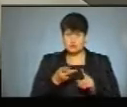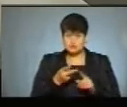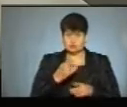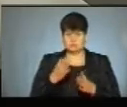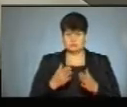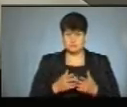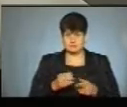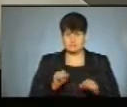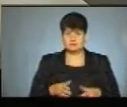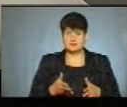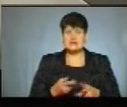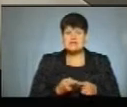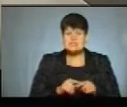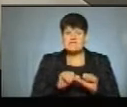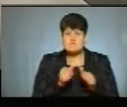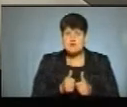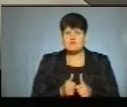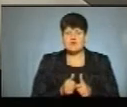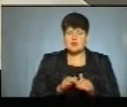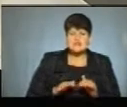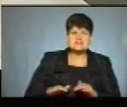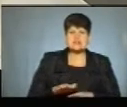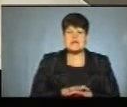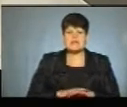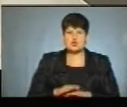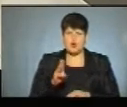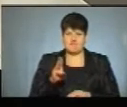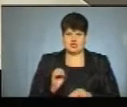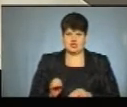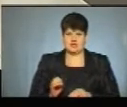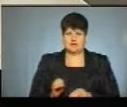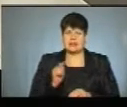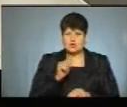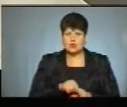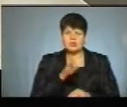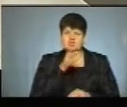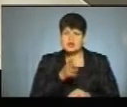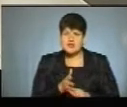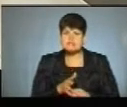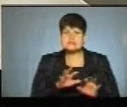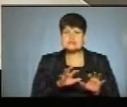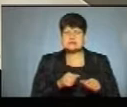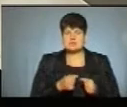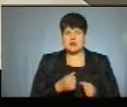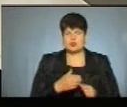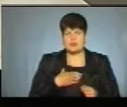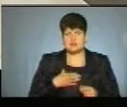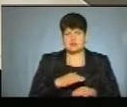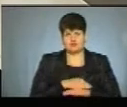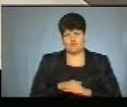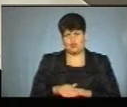це формувало ціле таке середовище ну, на той час і забирало нас з вулиці